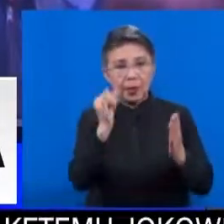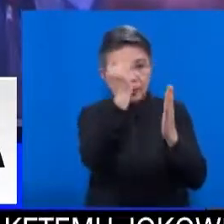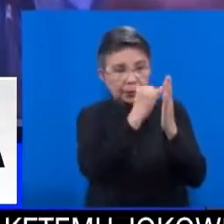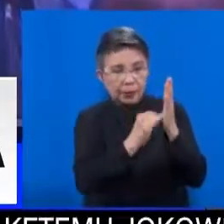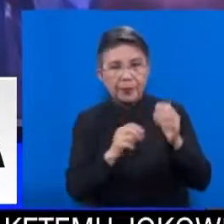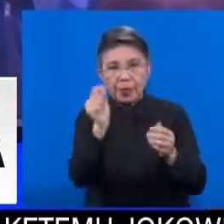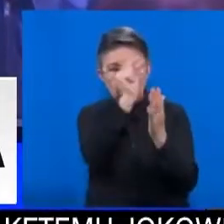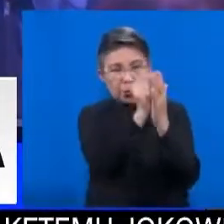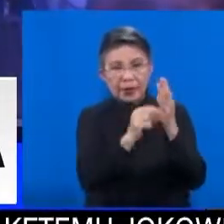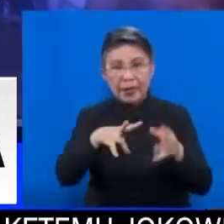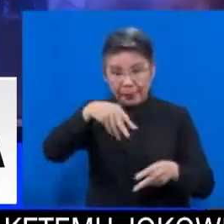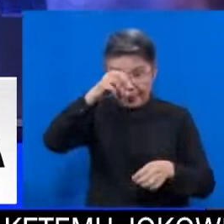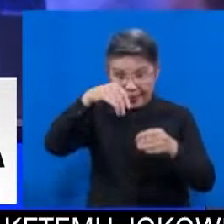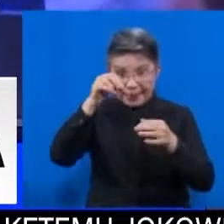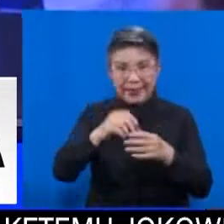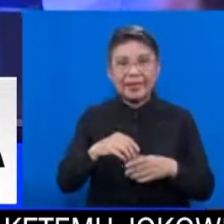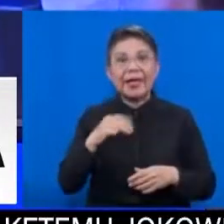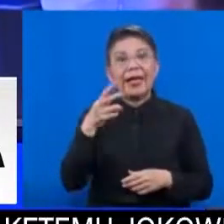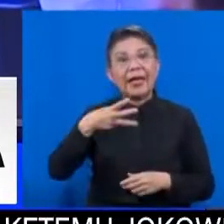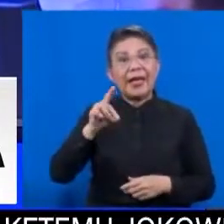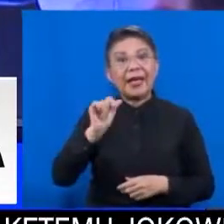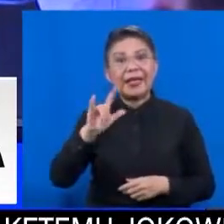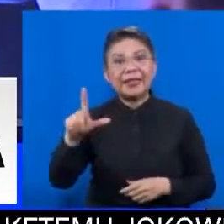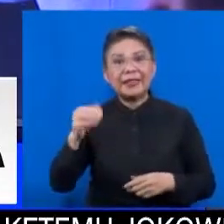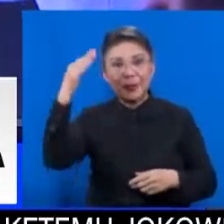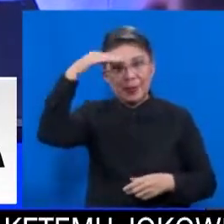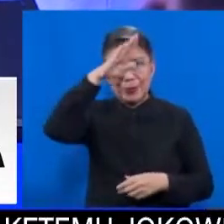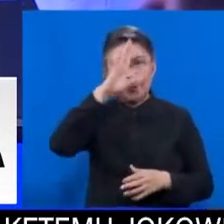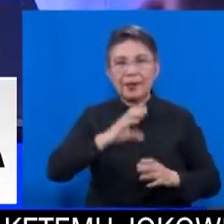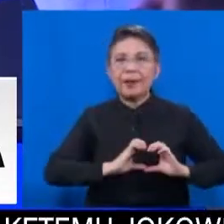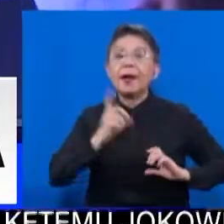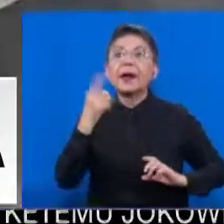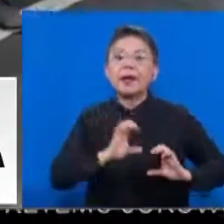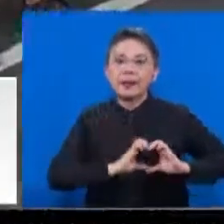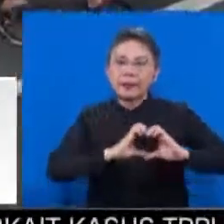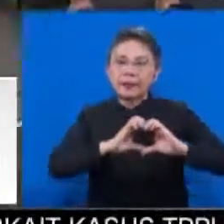membuat lukisan pasir Eril dan Ridwan Kamil sebagai bentuk rasa empati.